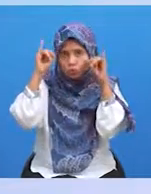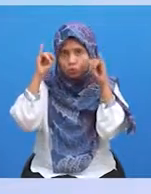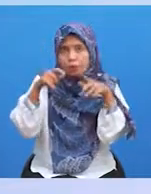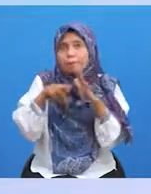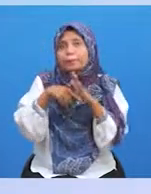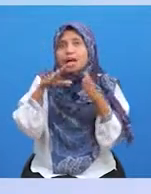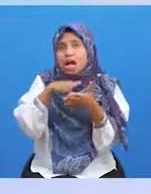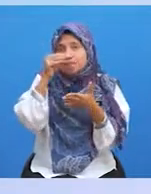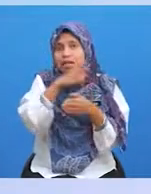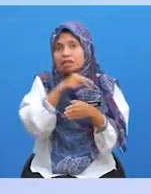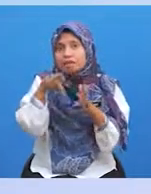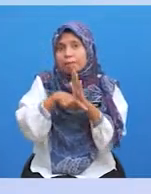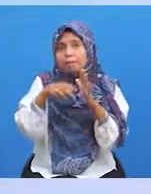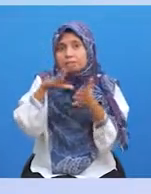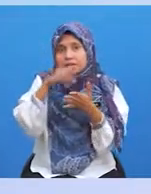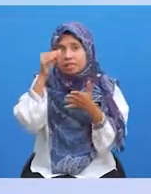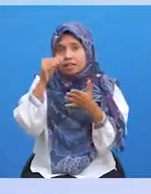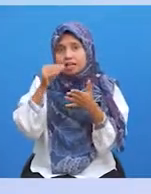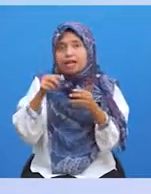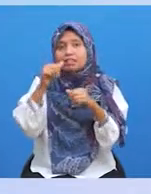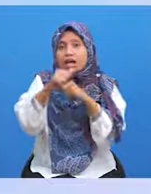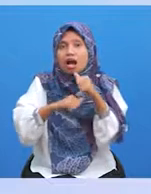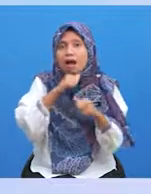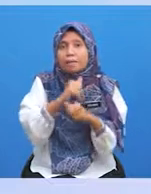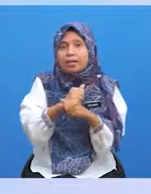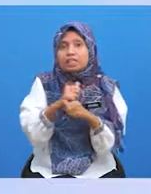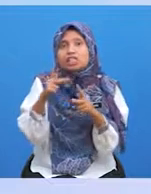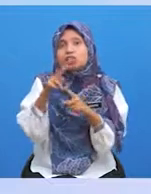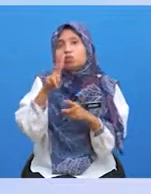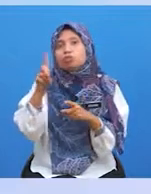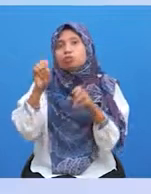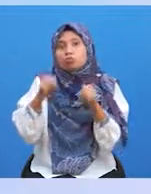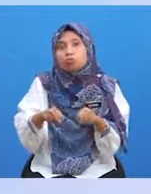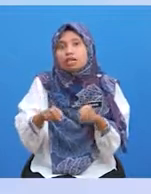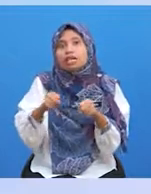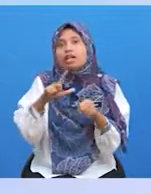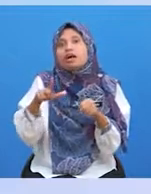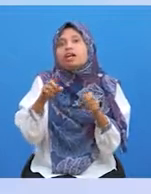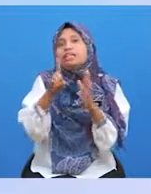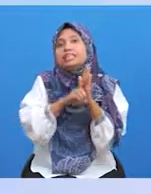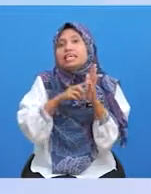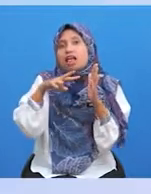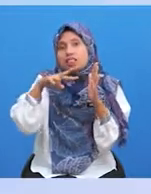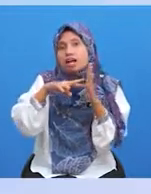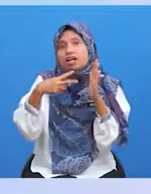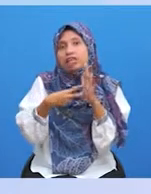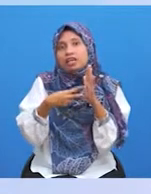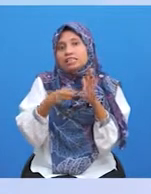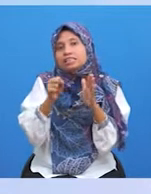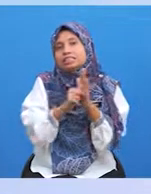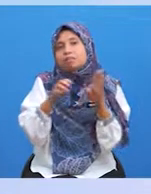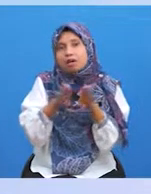dan pembelajaran abad ke-21 bolehlah ditakrifkan sebagai